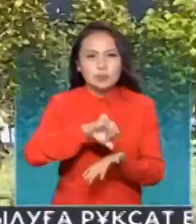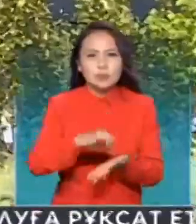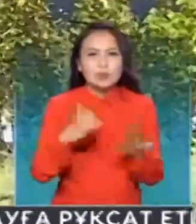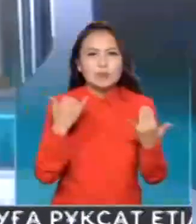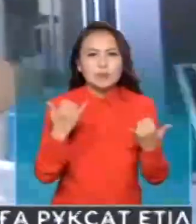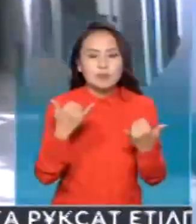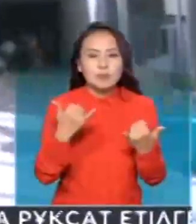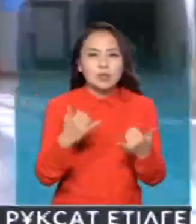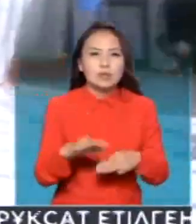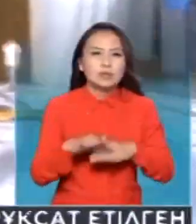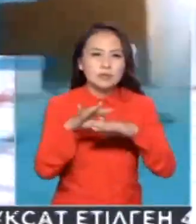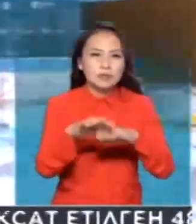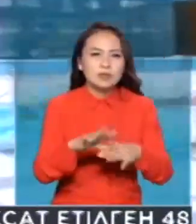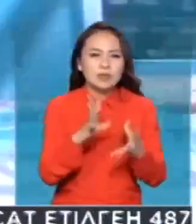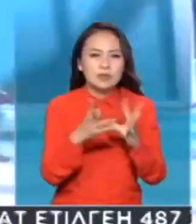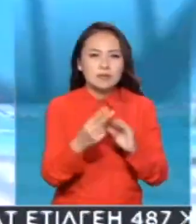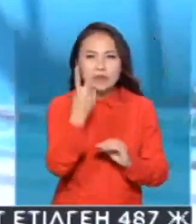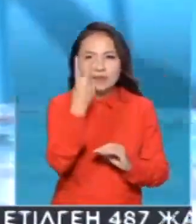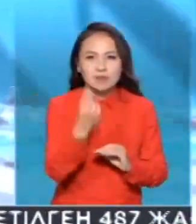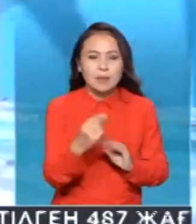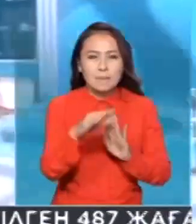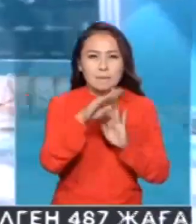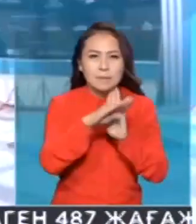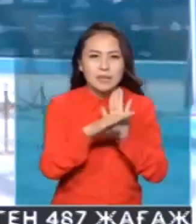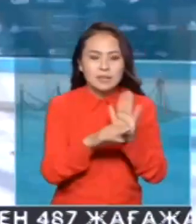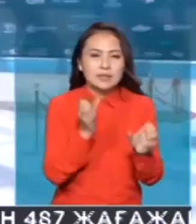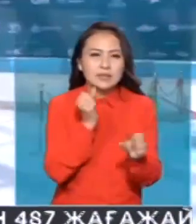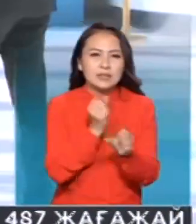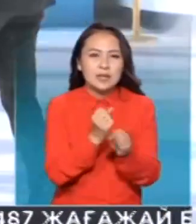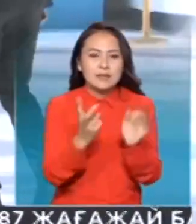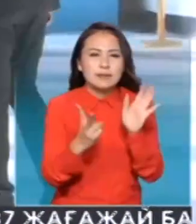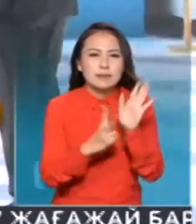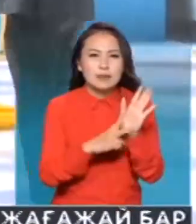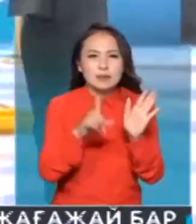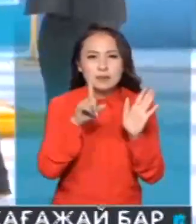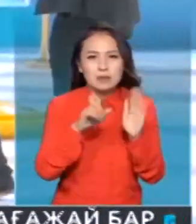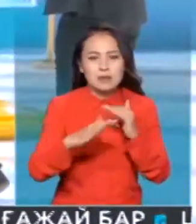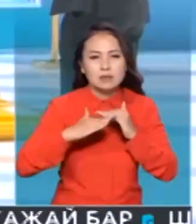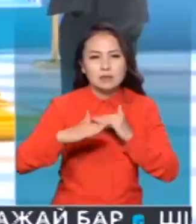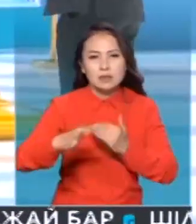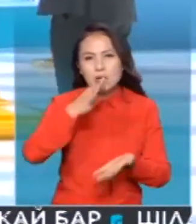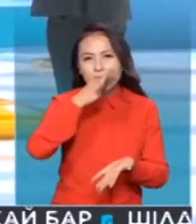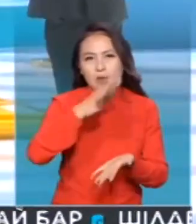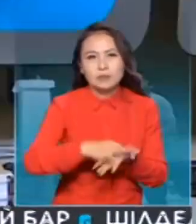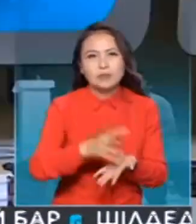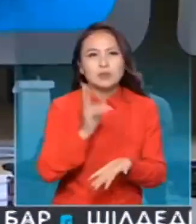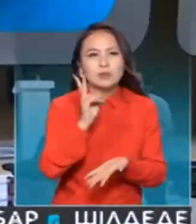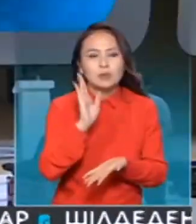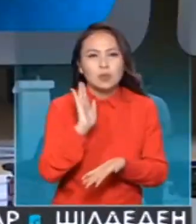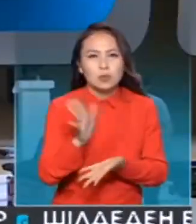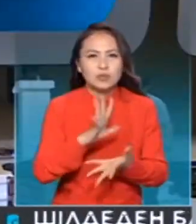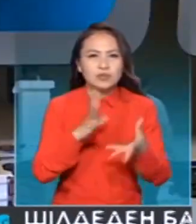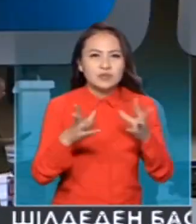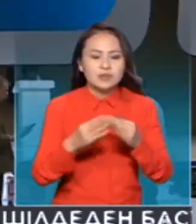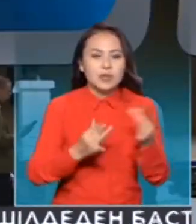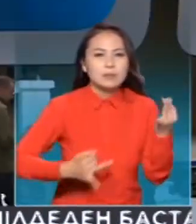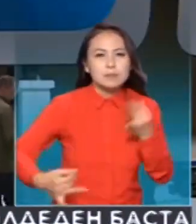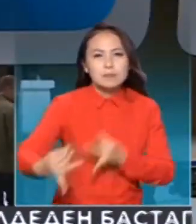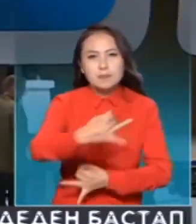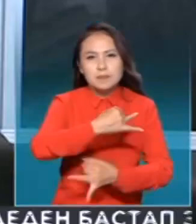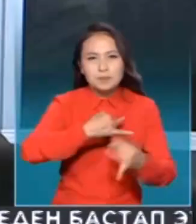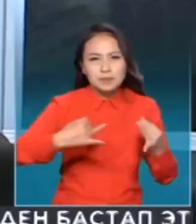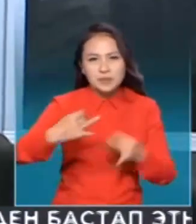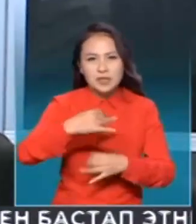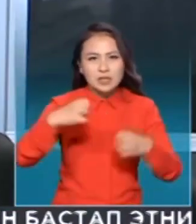дайындық жүріп жатыр. Екі күндік бағдарлама үшін арнайы құрылған 7 залдың әзірлігін жауаптылар бірнеше рет тексерді. Пікірталас алаңындағы